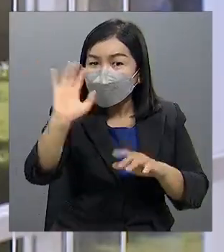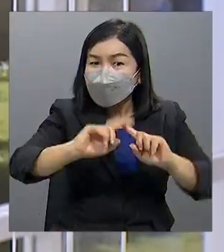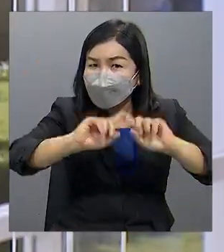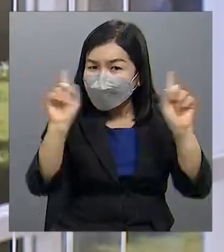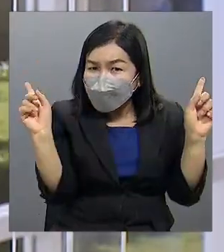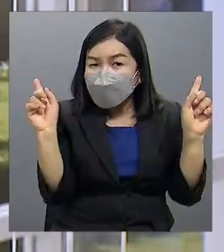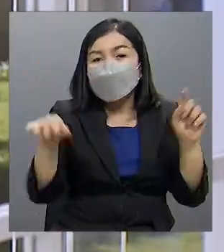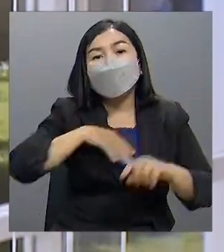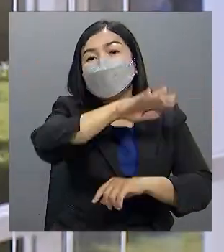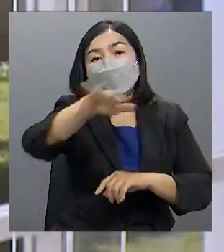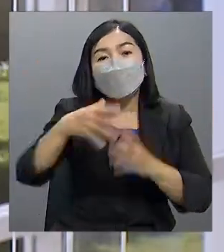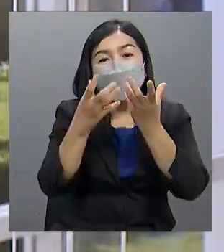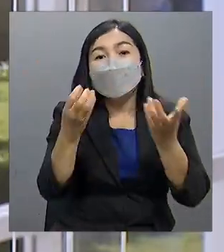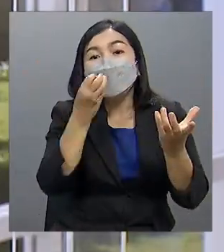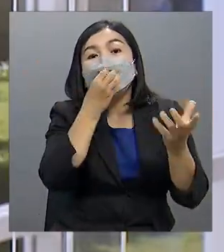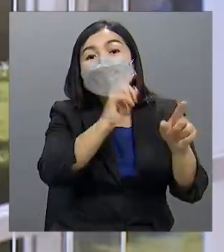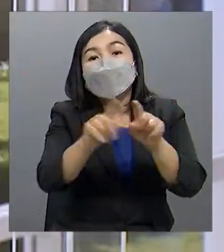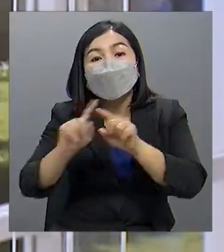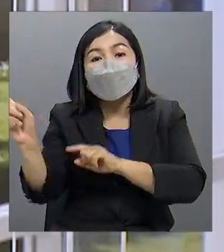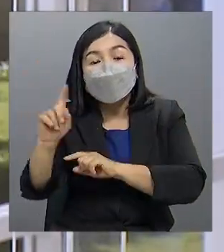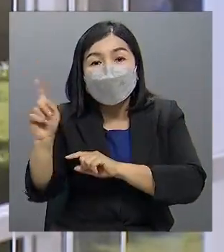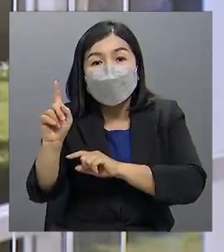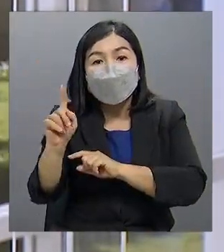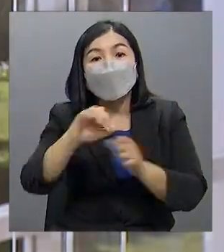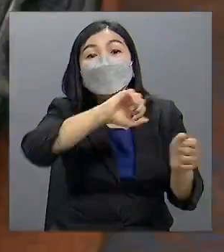อาหารทุกจานทำบนรถตู้ครับ